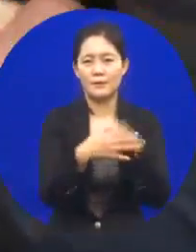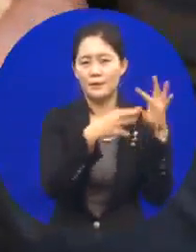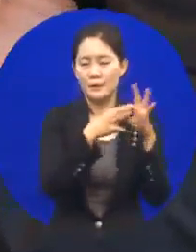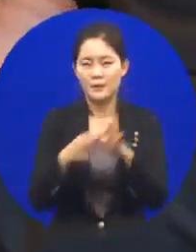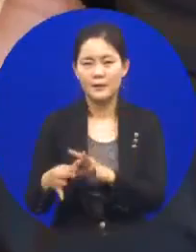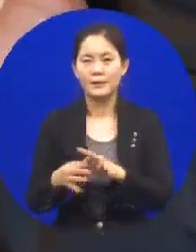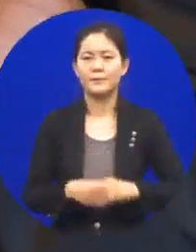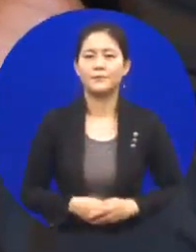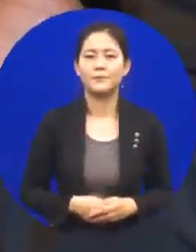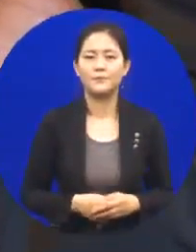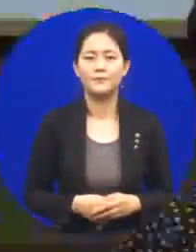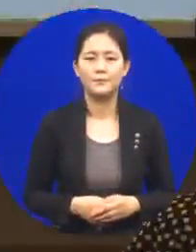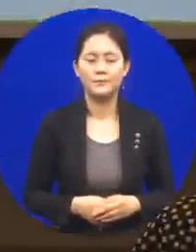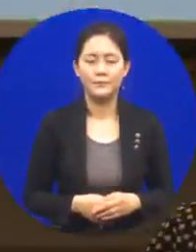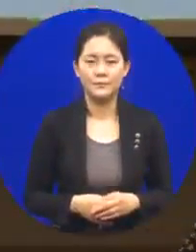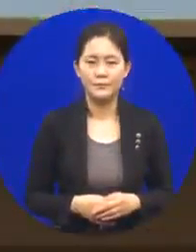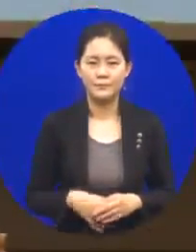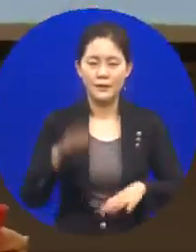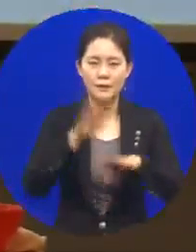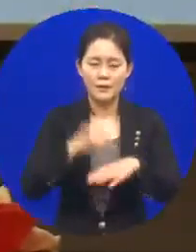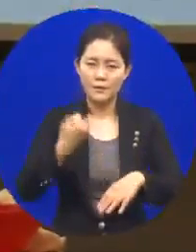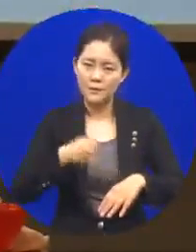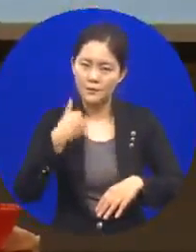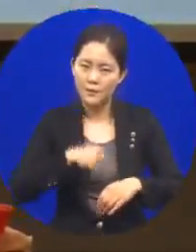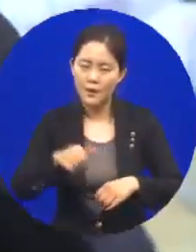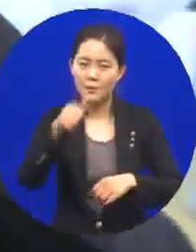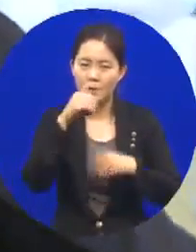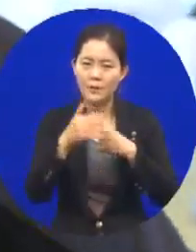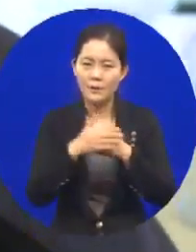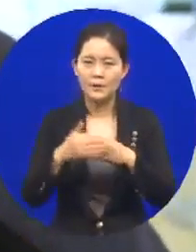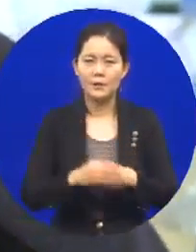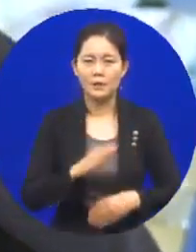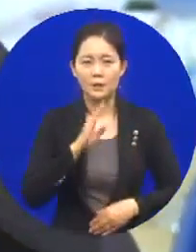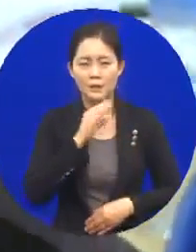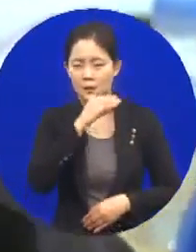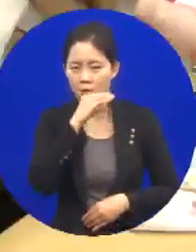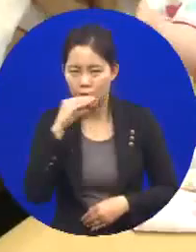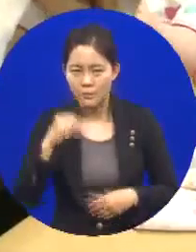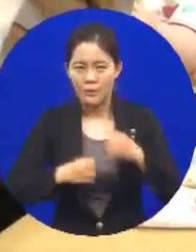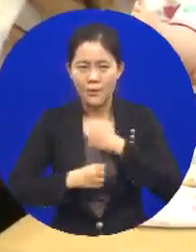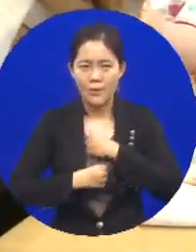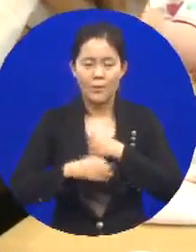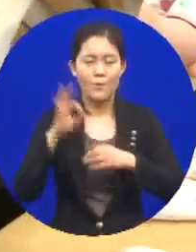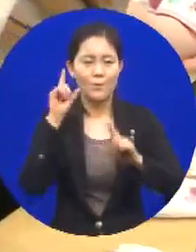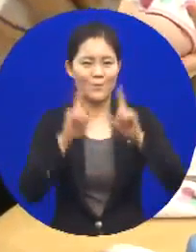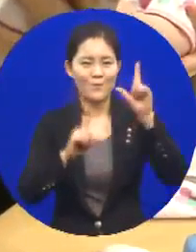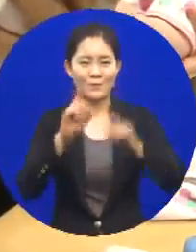다양한 실습이 진행됩니다. 실제 손주를 돌보는 마냥 한없이 진지하고 조심스러운